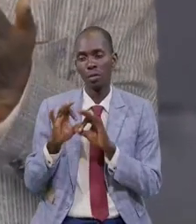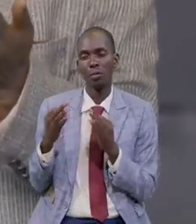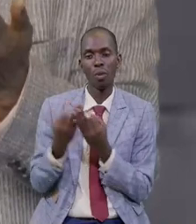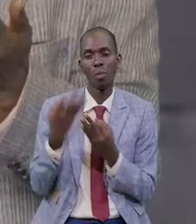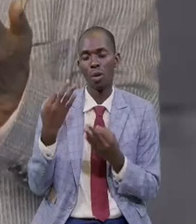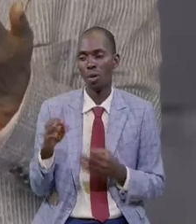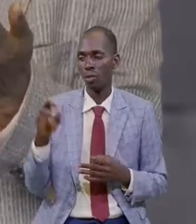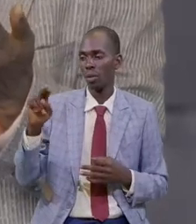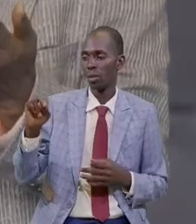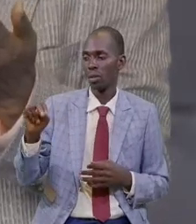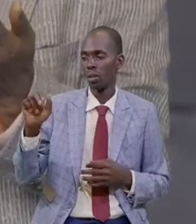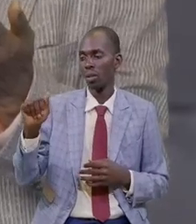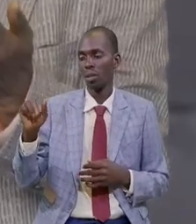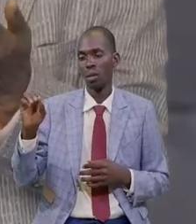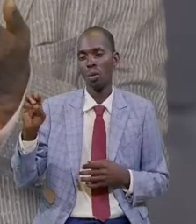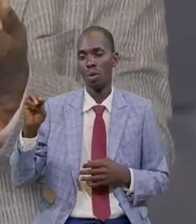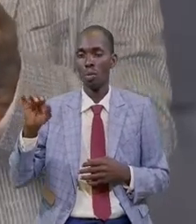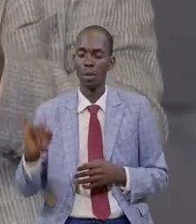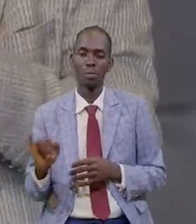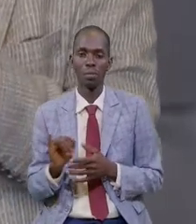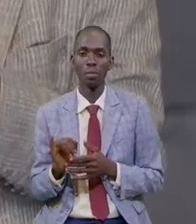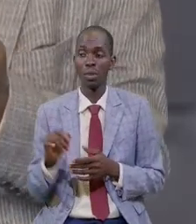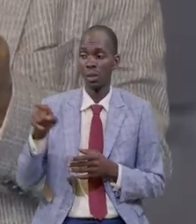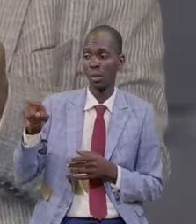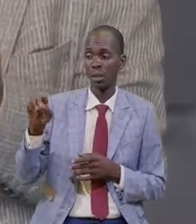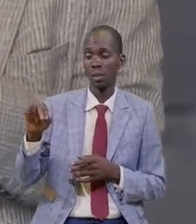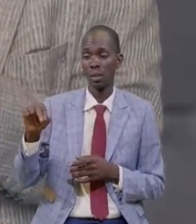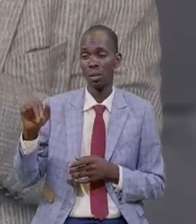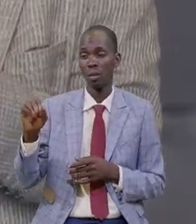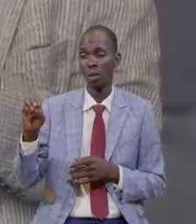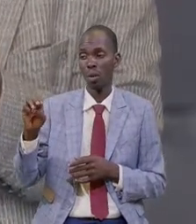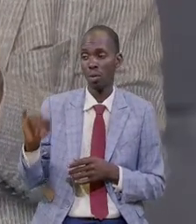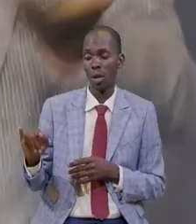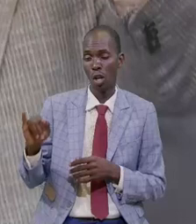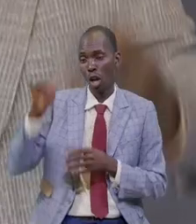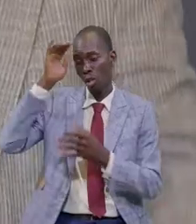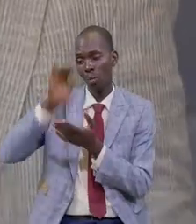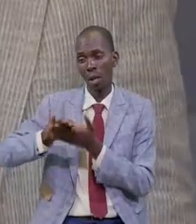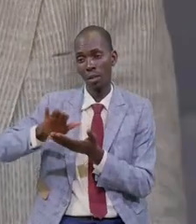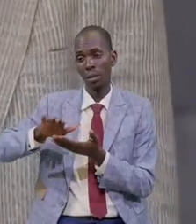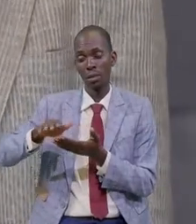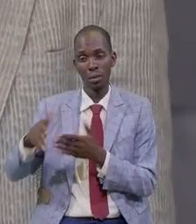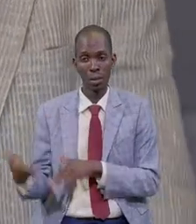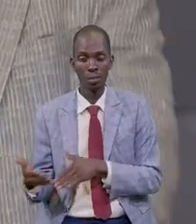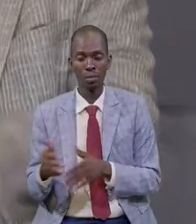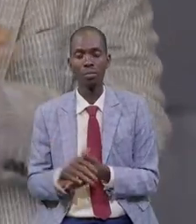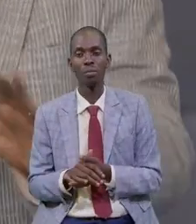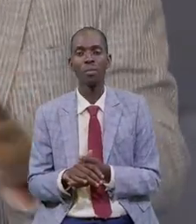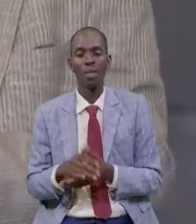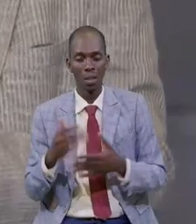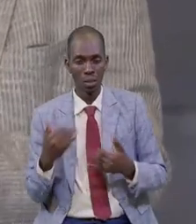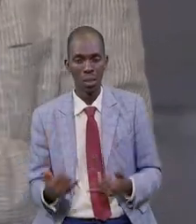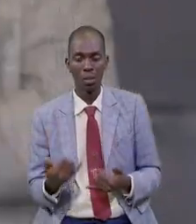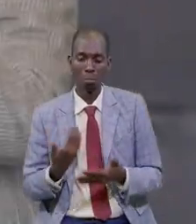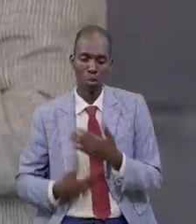mari le mari est mort le mari de l'autre aussi est mort et le